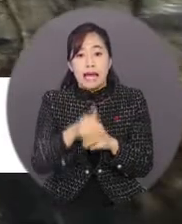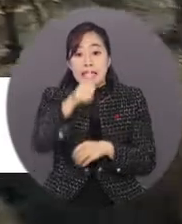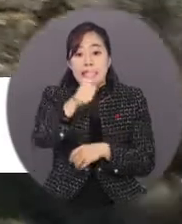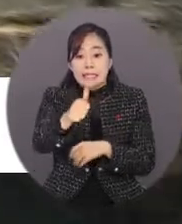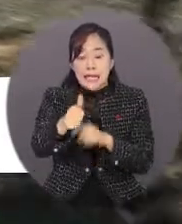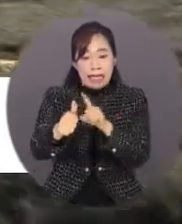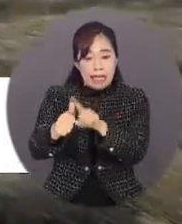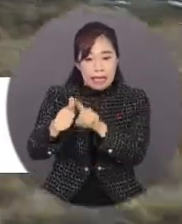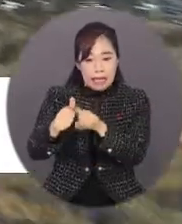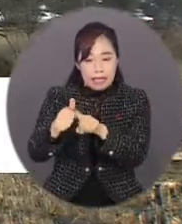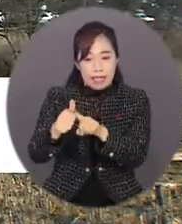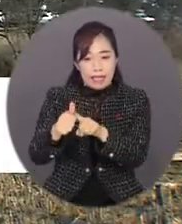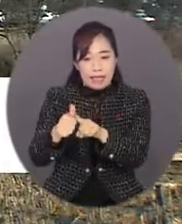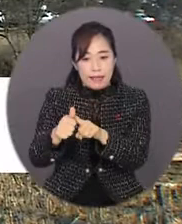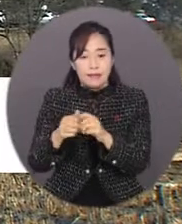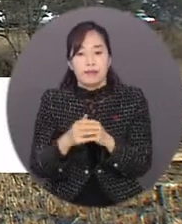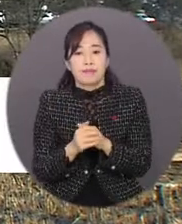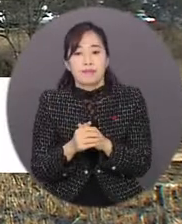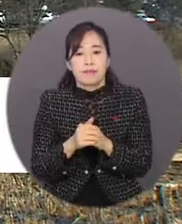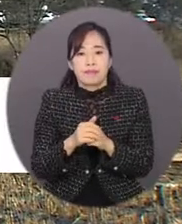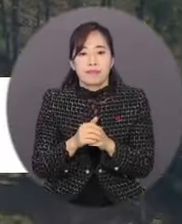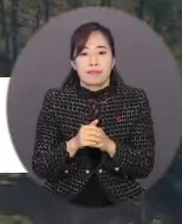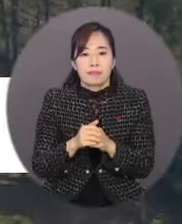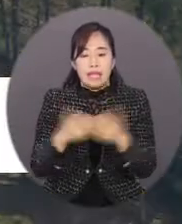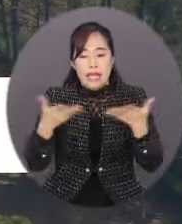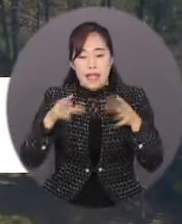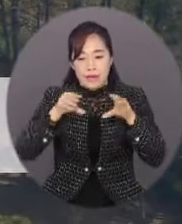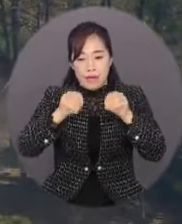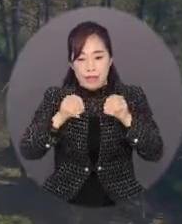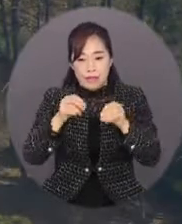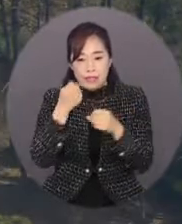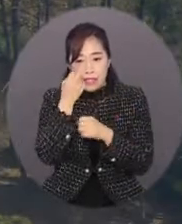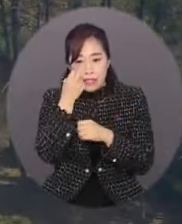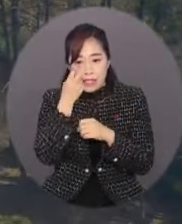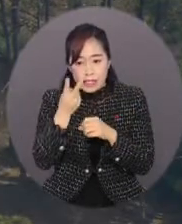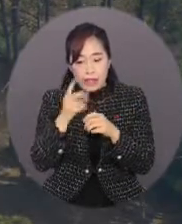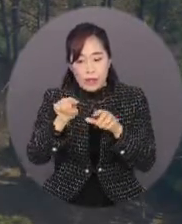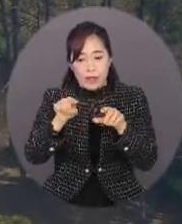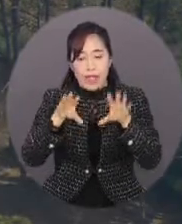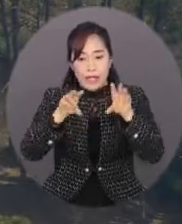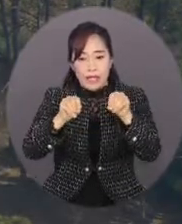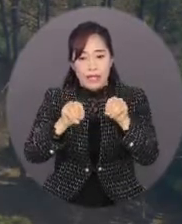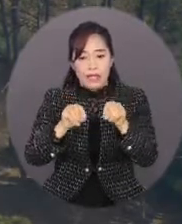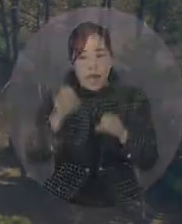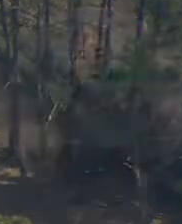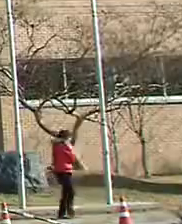낸 정직 1월 징계 처분 취소 소송에서 학교 측의 손을 들어줬습니다.